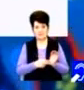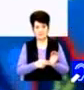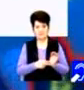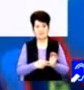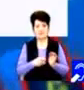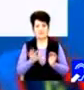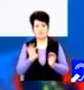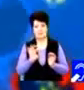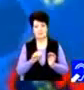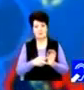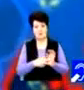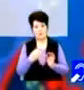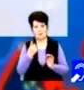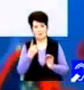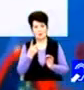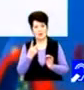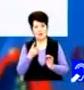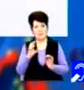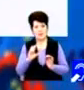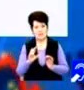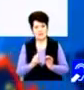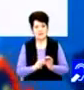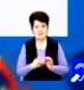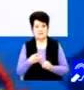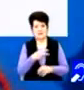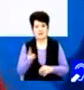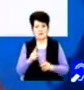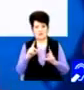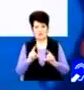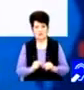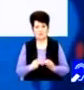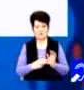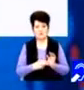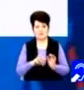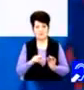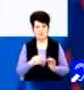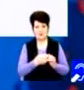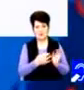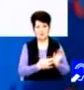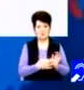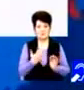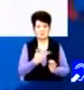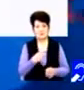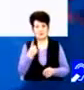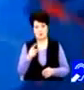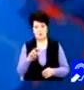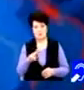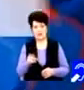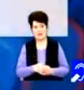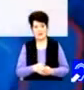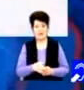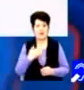american cu doi bani Mai puțin moneda Europeană se ieftinește cu încă șapte bani mâine 1€ va valora 19 RON 31 de